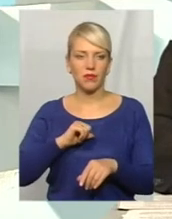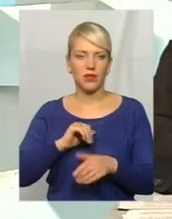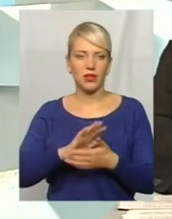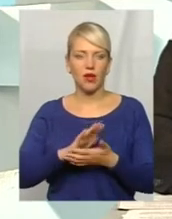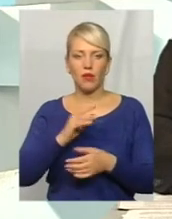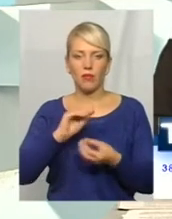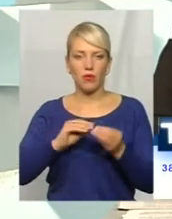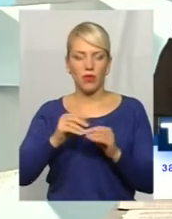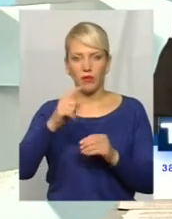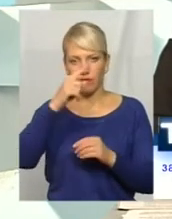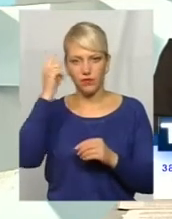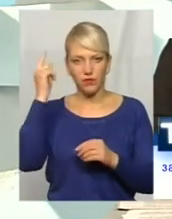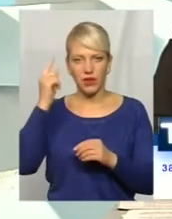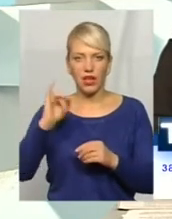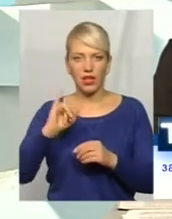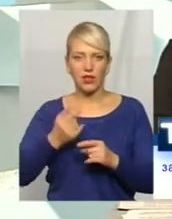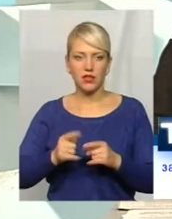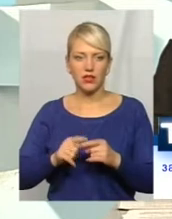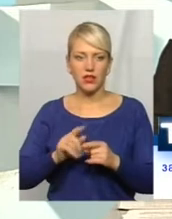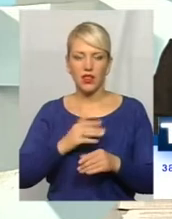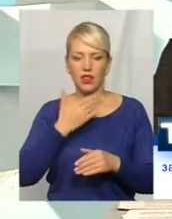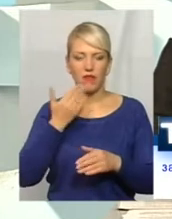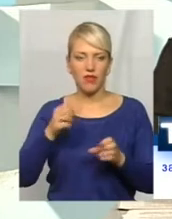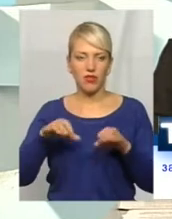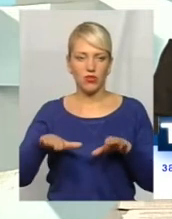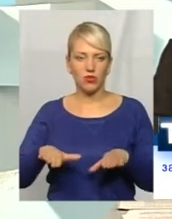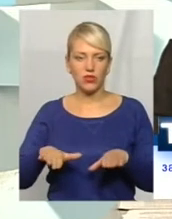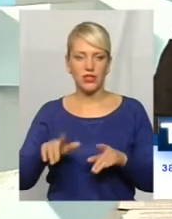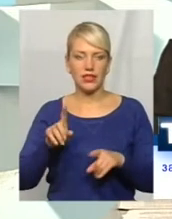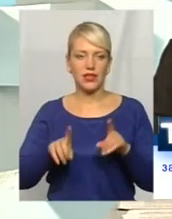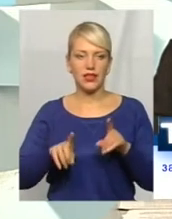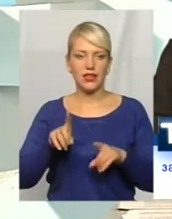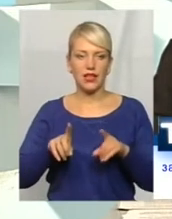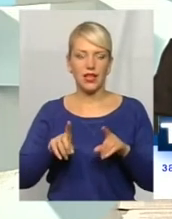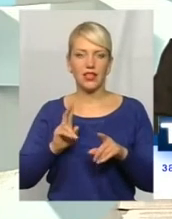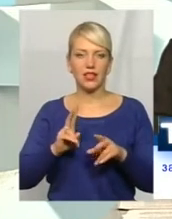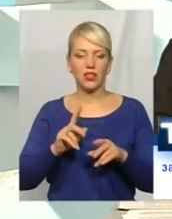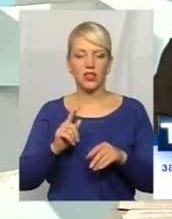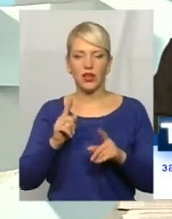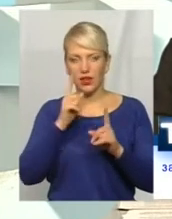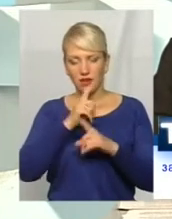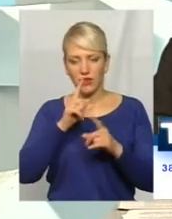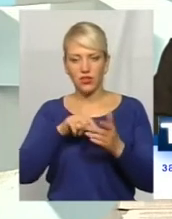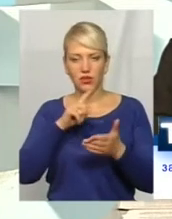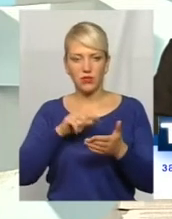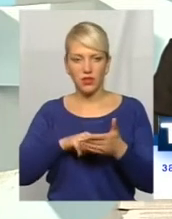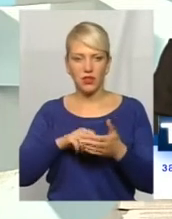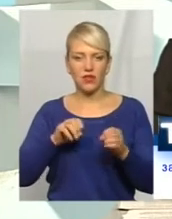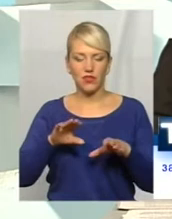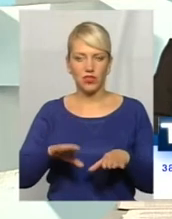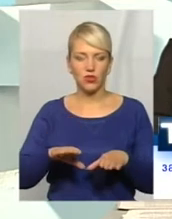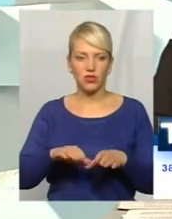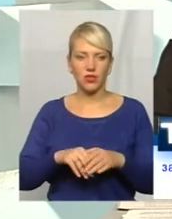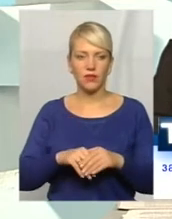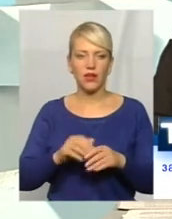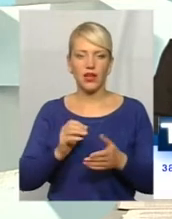дуже достатньо. І вони практично не вирішуються. Вони деякі, тільки невеличкі питання вирішують. Закриття полігонів не вирішується.